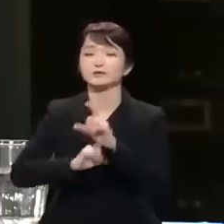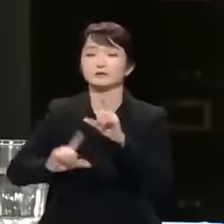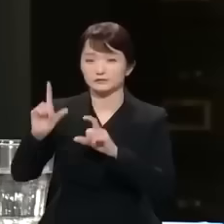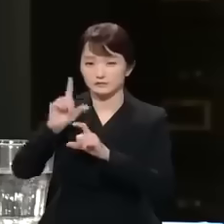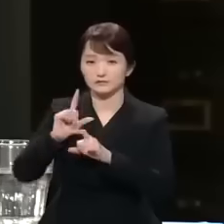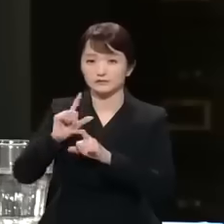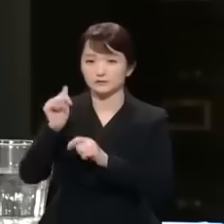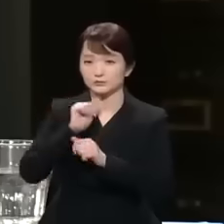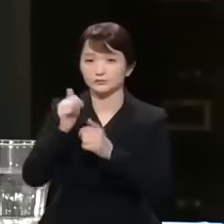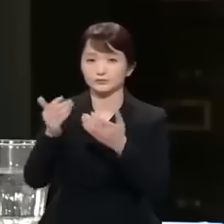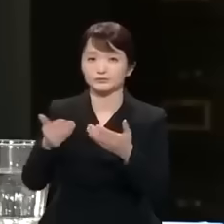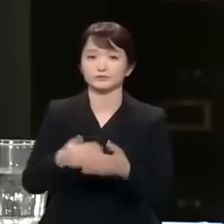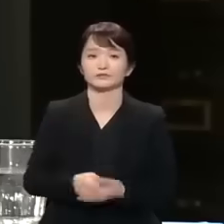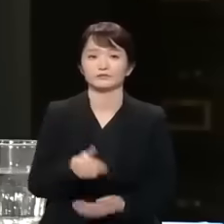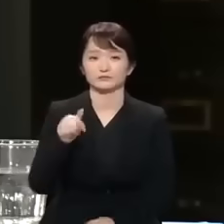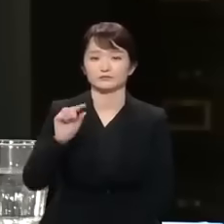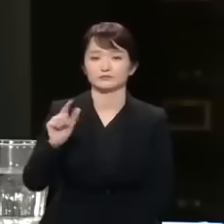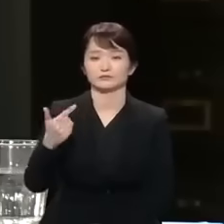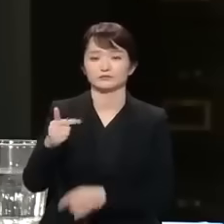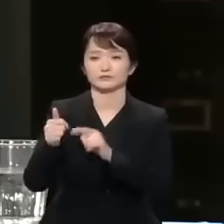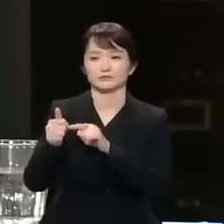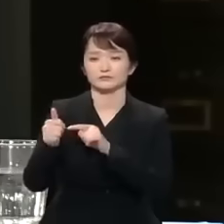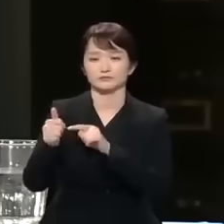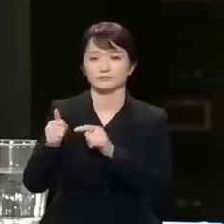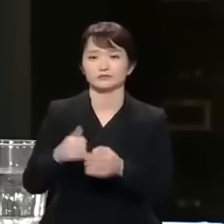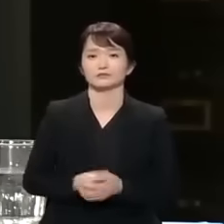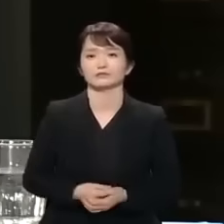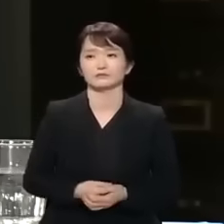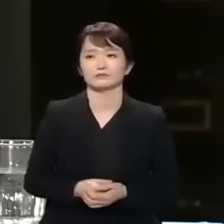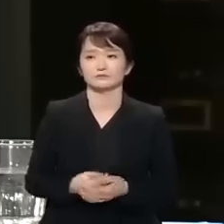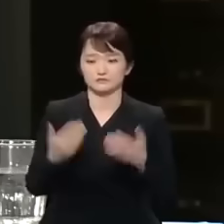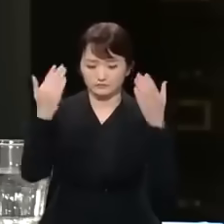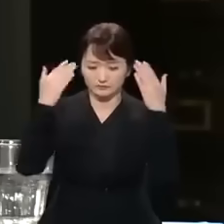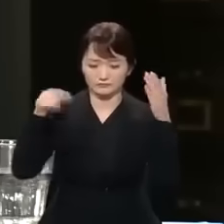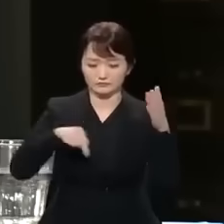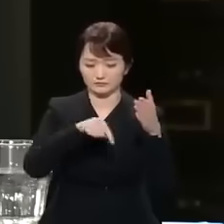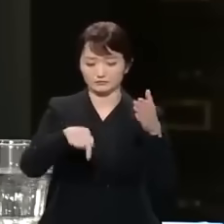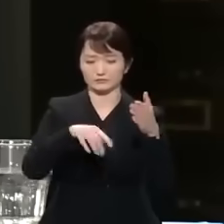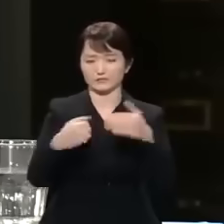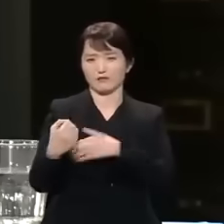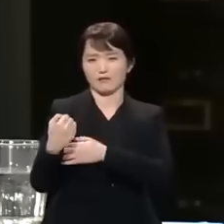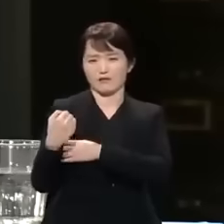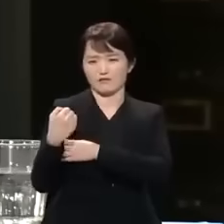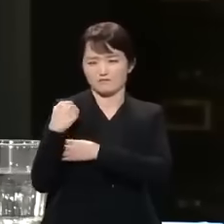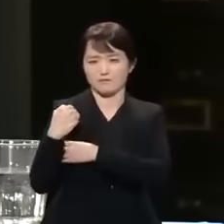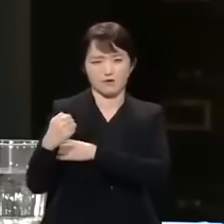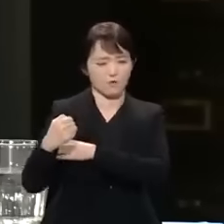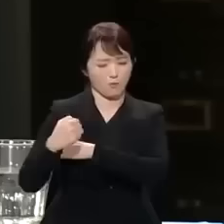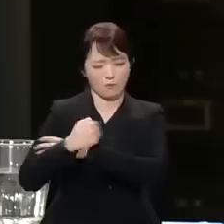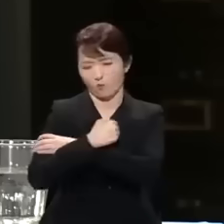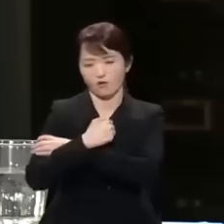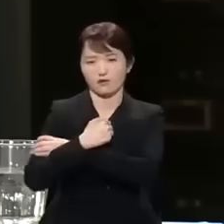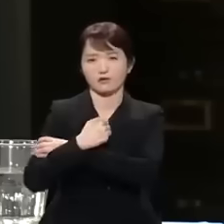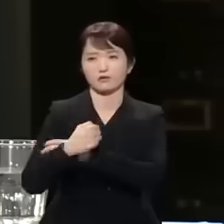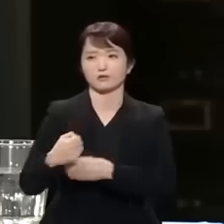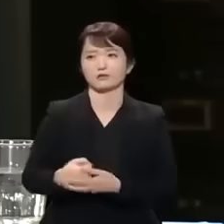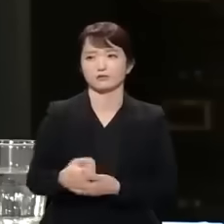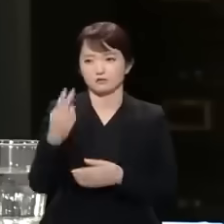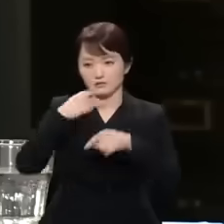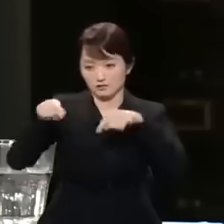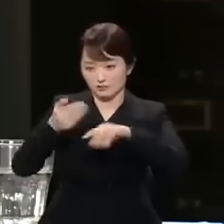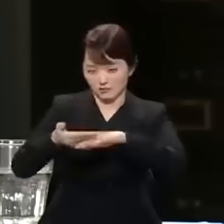드리면 어 현지 감독이 그 학교 내에서 행사하고 있는 권력이 그냥 감독의 수준을